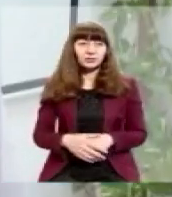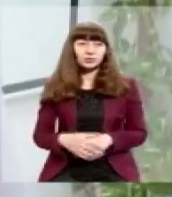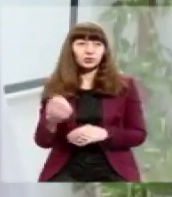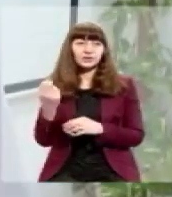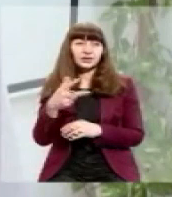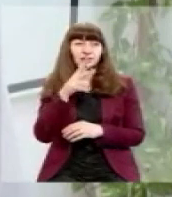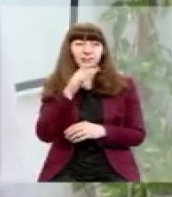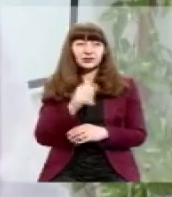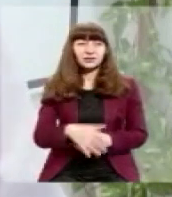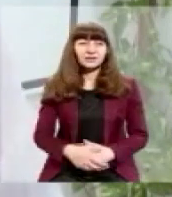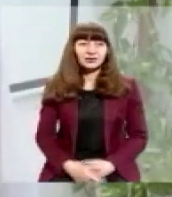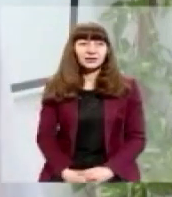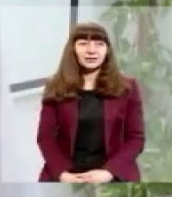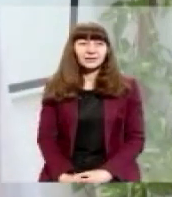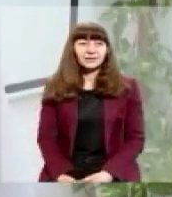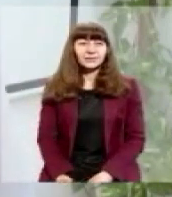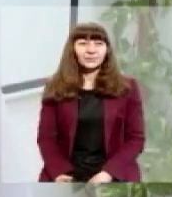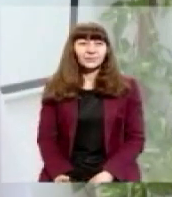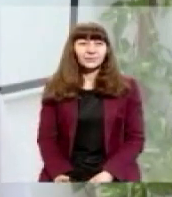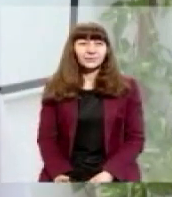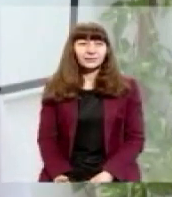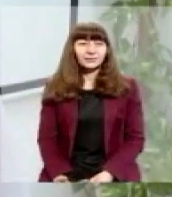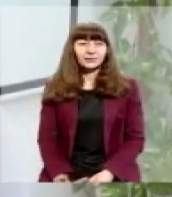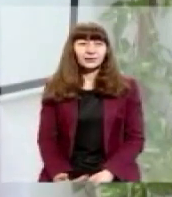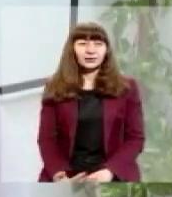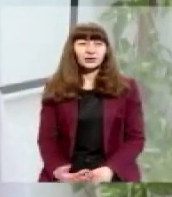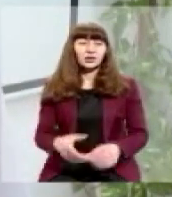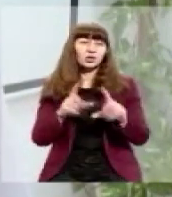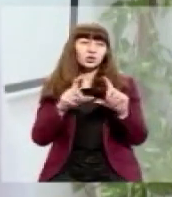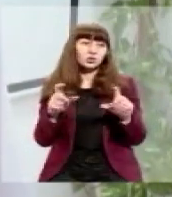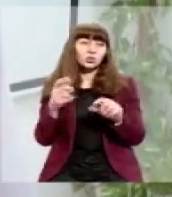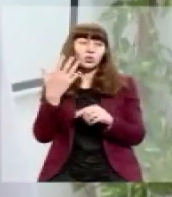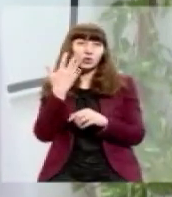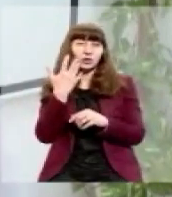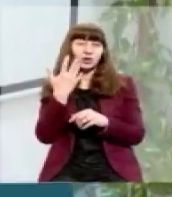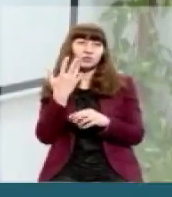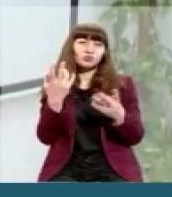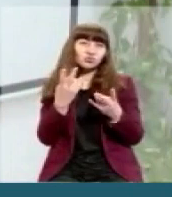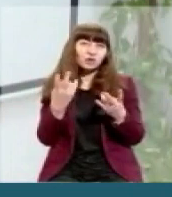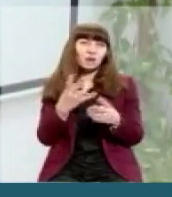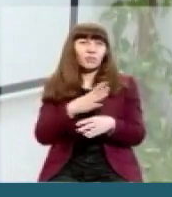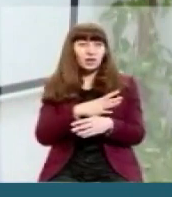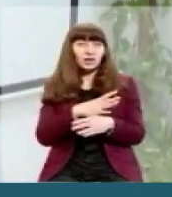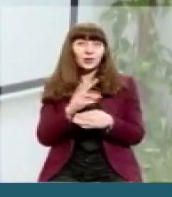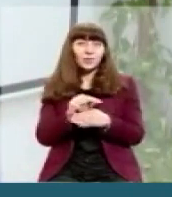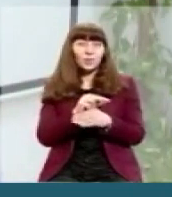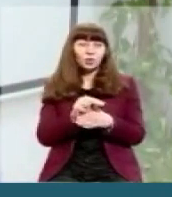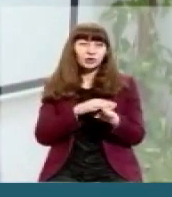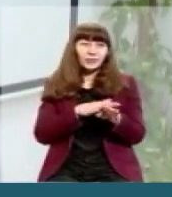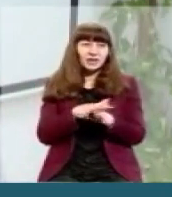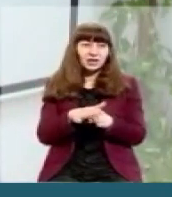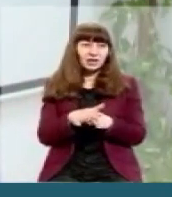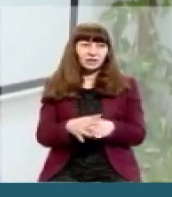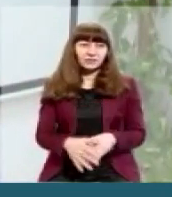лет. 13 лет работаю. Школа, когда я пришла, требовала капитальный ремонт, конечно.